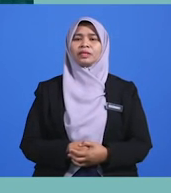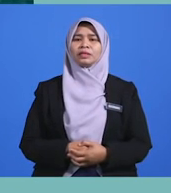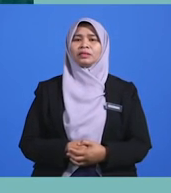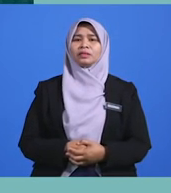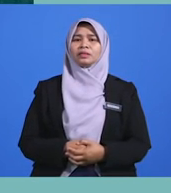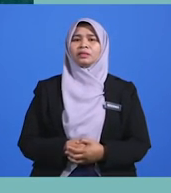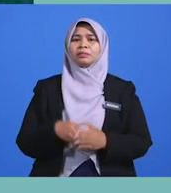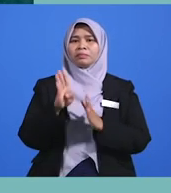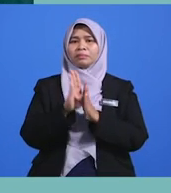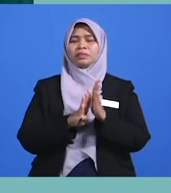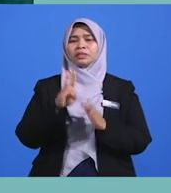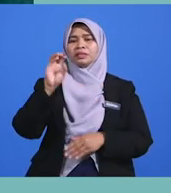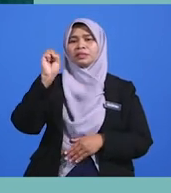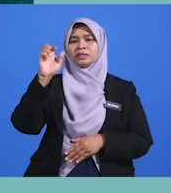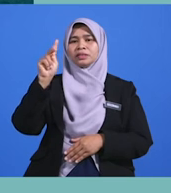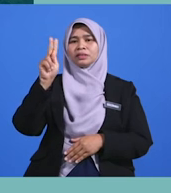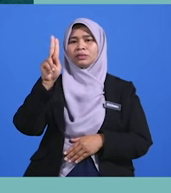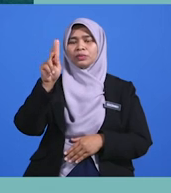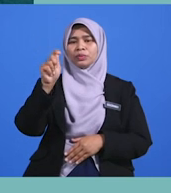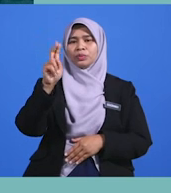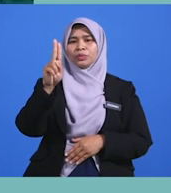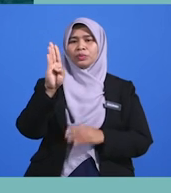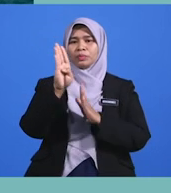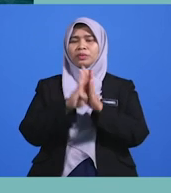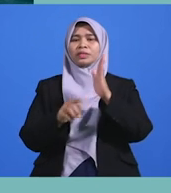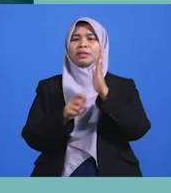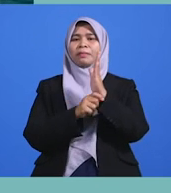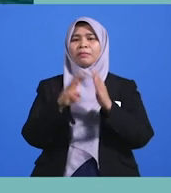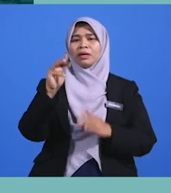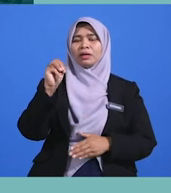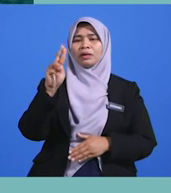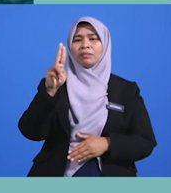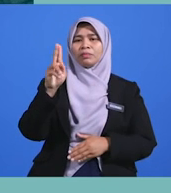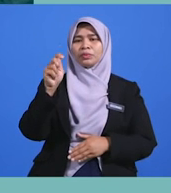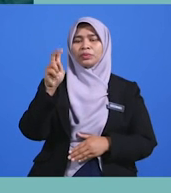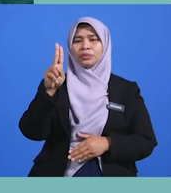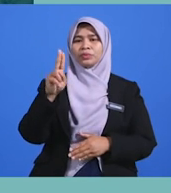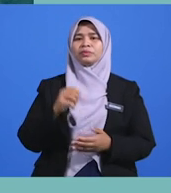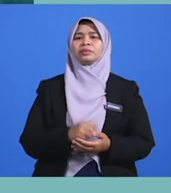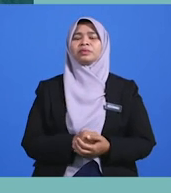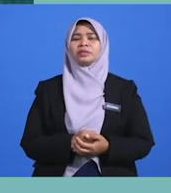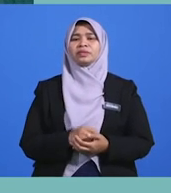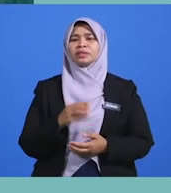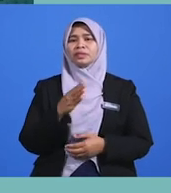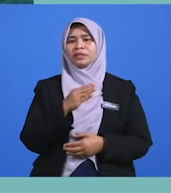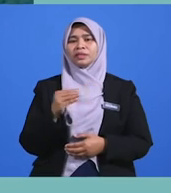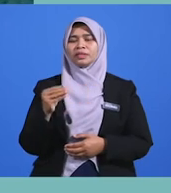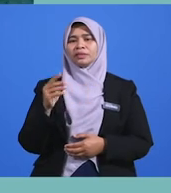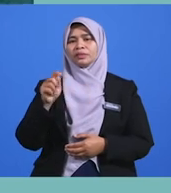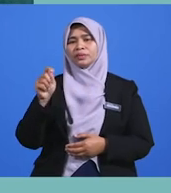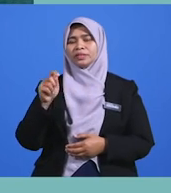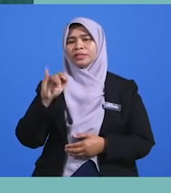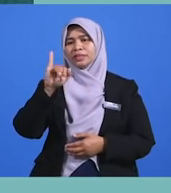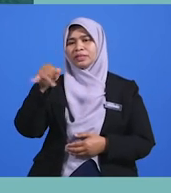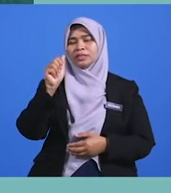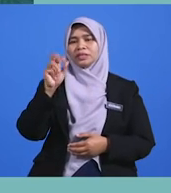Cogan bersekutu bertambah mutu ditulis dengan tulisan Rumi di sebelah kiri dan tulisan Jawi di sebelah